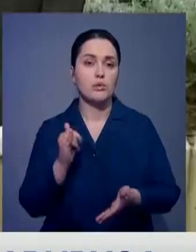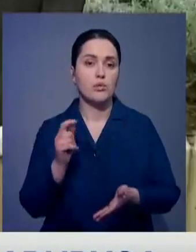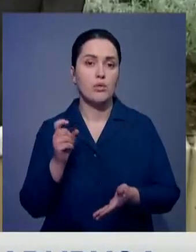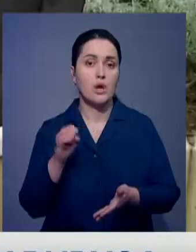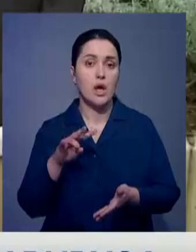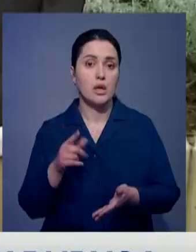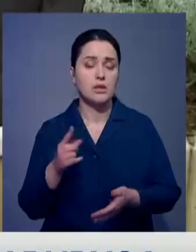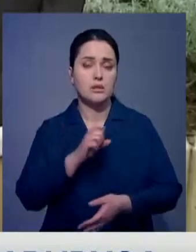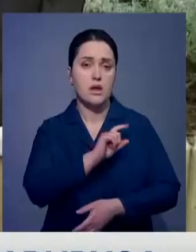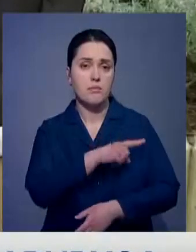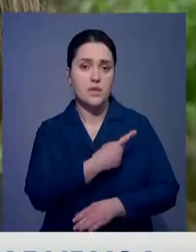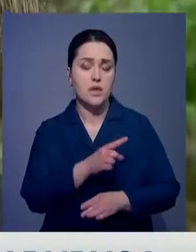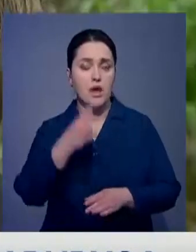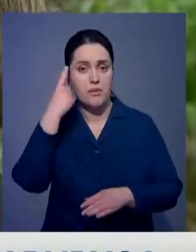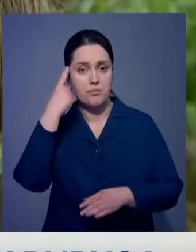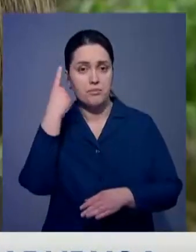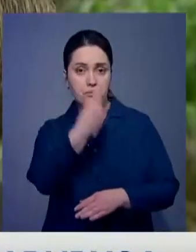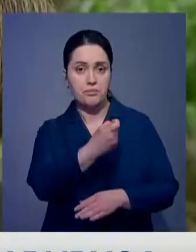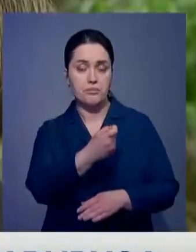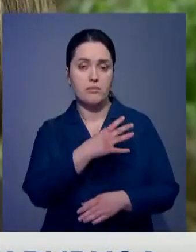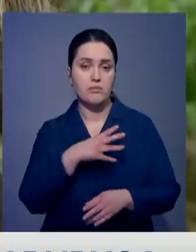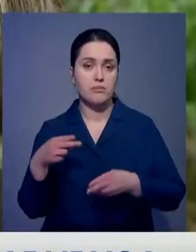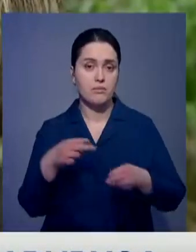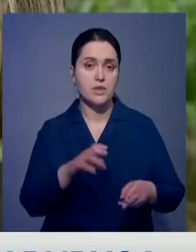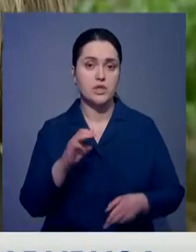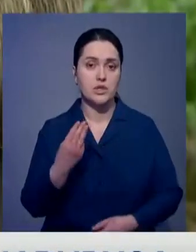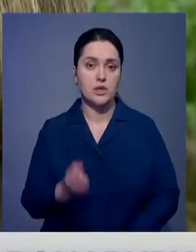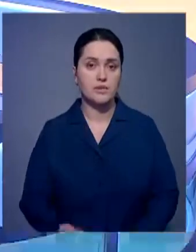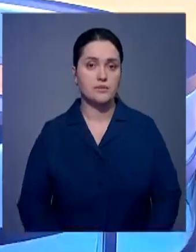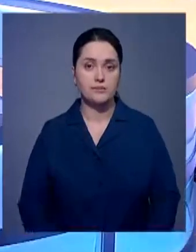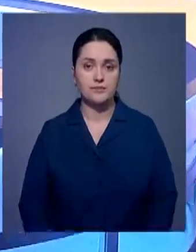медицинской помощью он обратился уже после прибытия в Штаты.